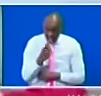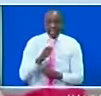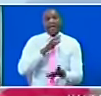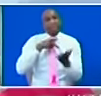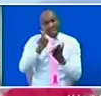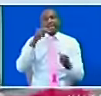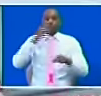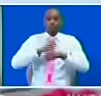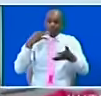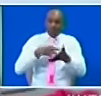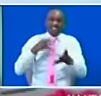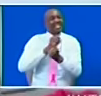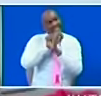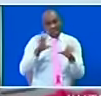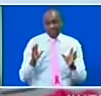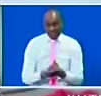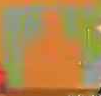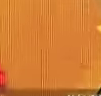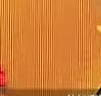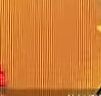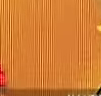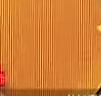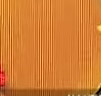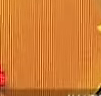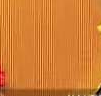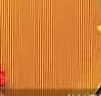una kulipa school fees tena.